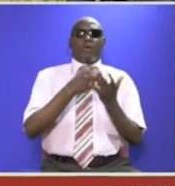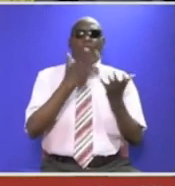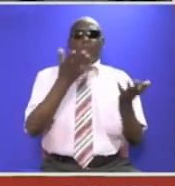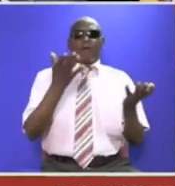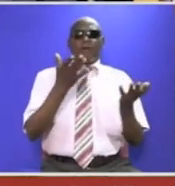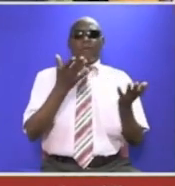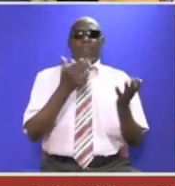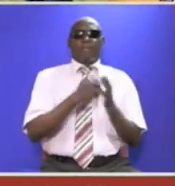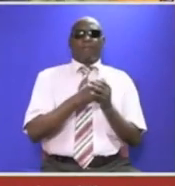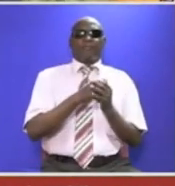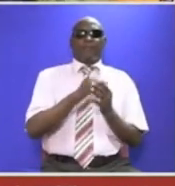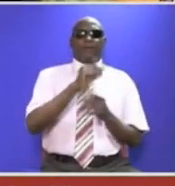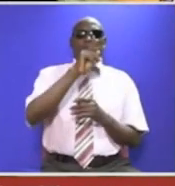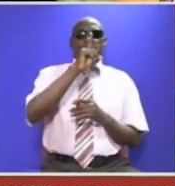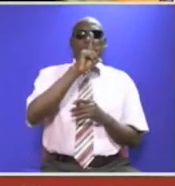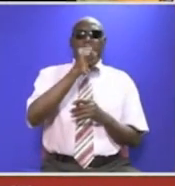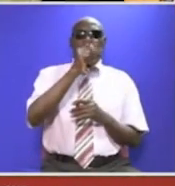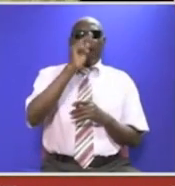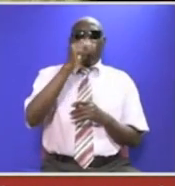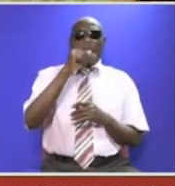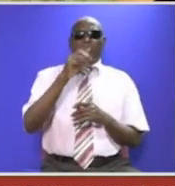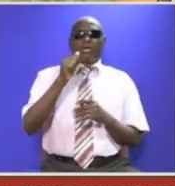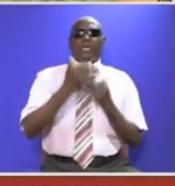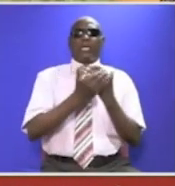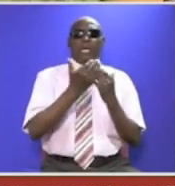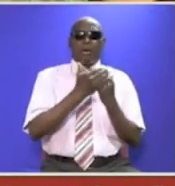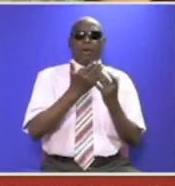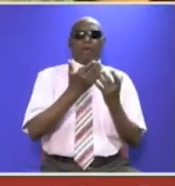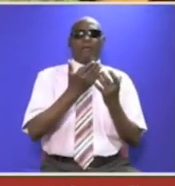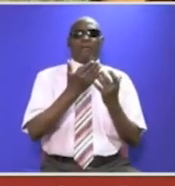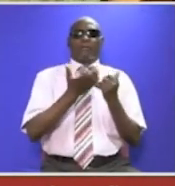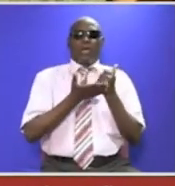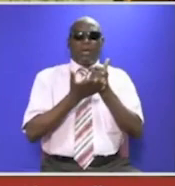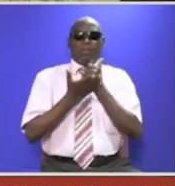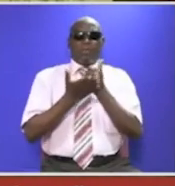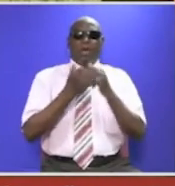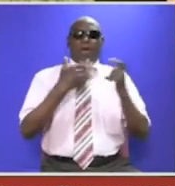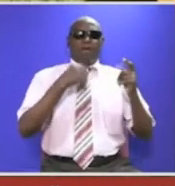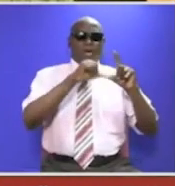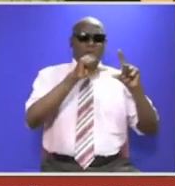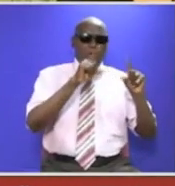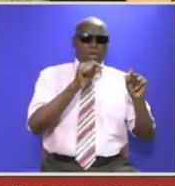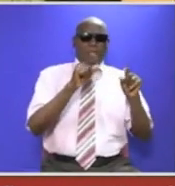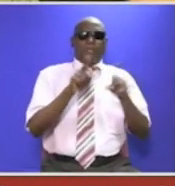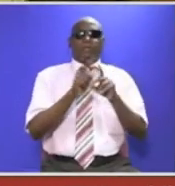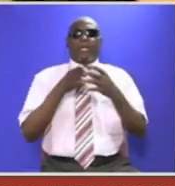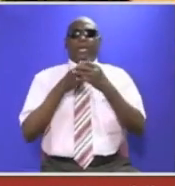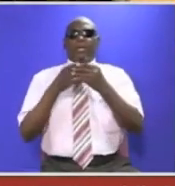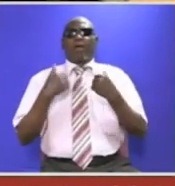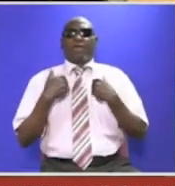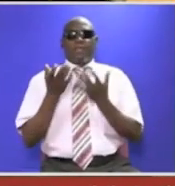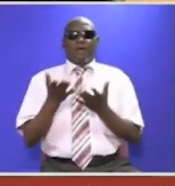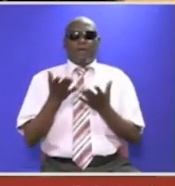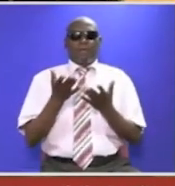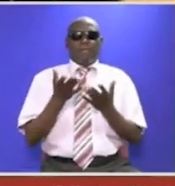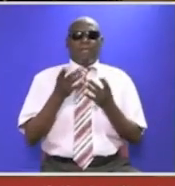Care kupatia wale wa mama ambao hajiwezi na wazee. Wawe na kadi kama ile sisi viongozi tuko nayo.